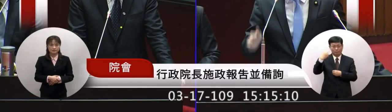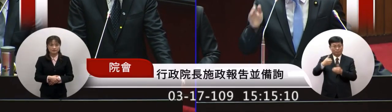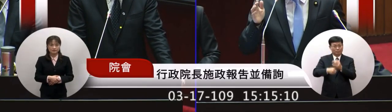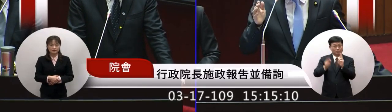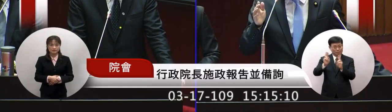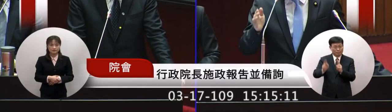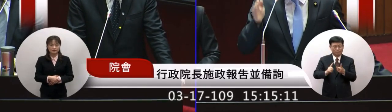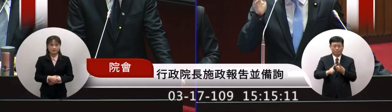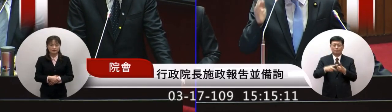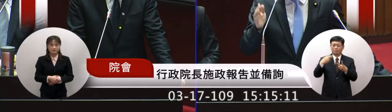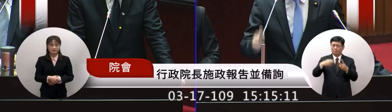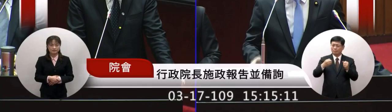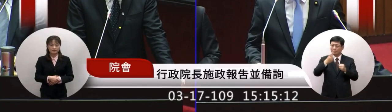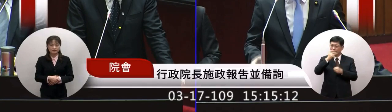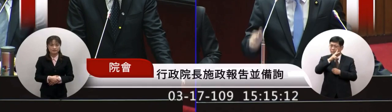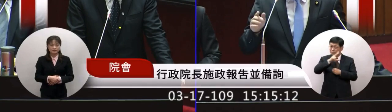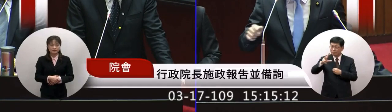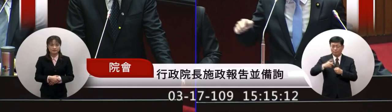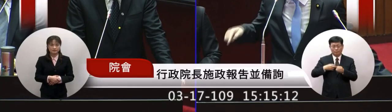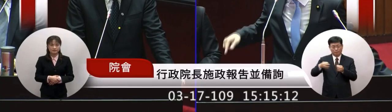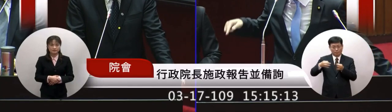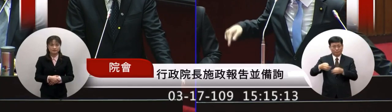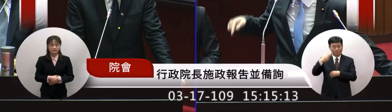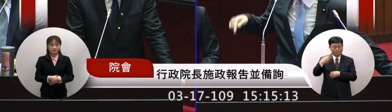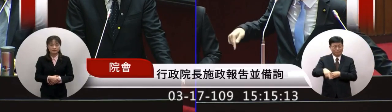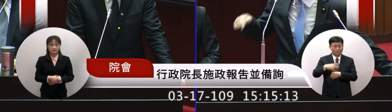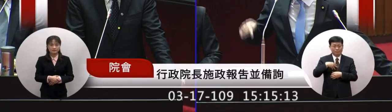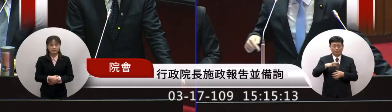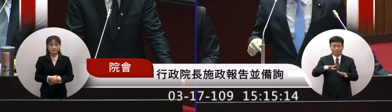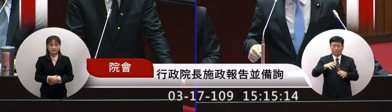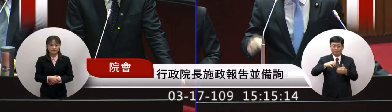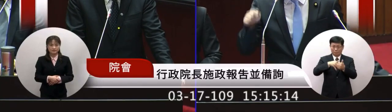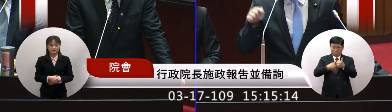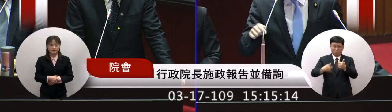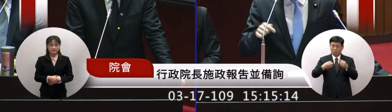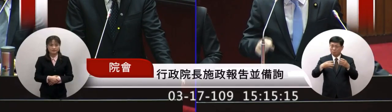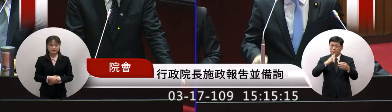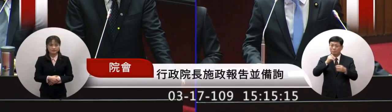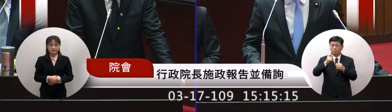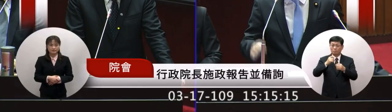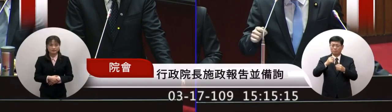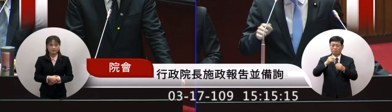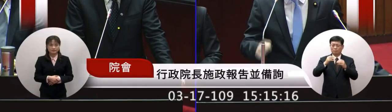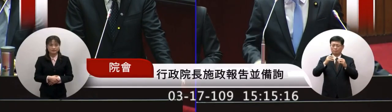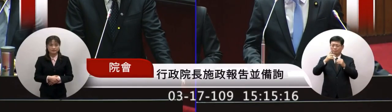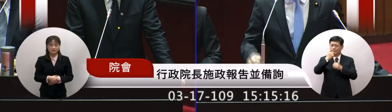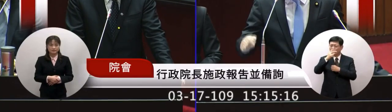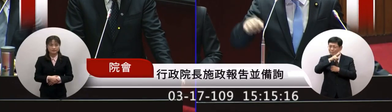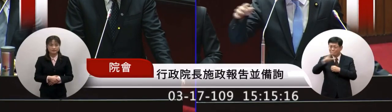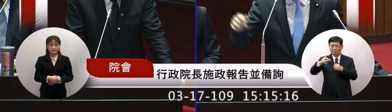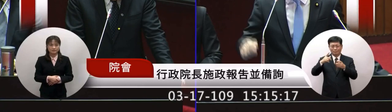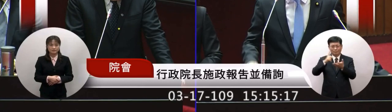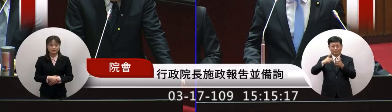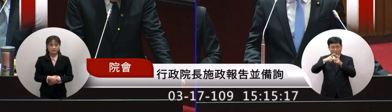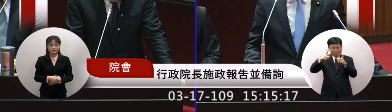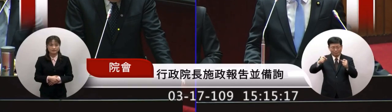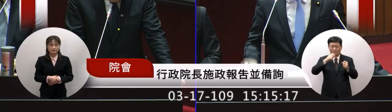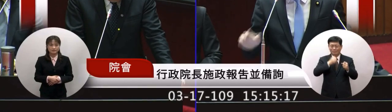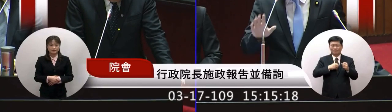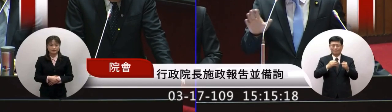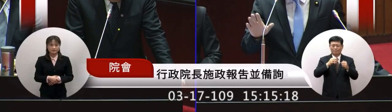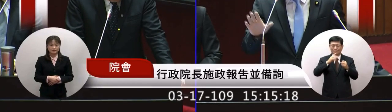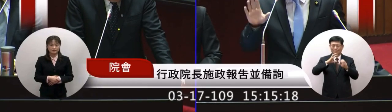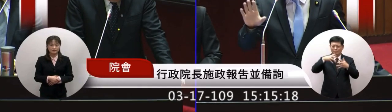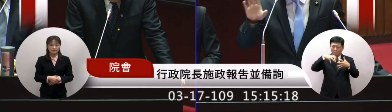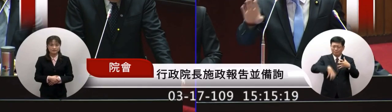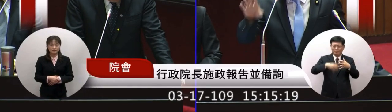源，我们今天谈绿色产业，但是我们今天委员在这边谈的是绿色金融、绿色债券、国立的电力市场啊，